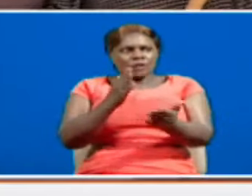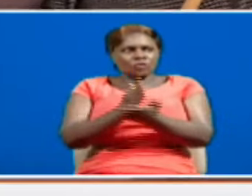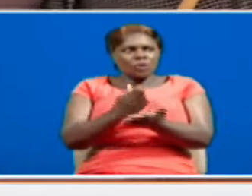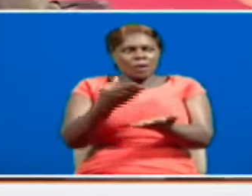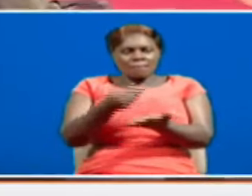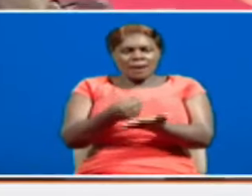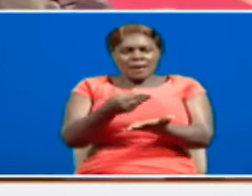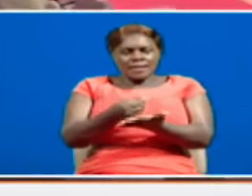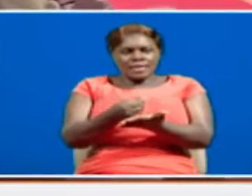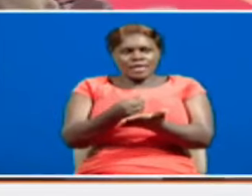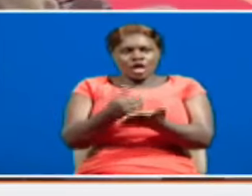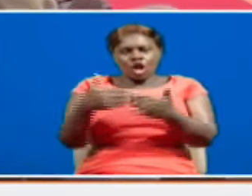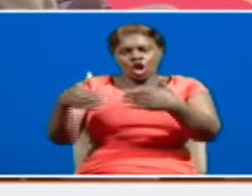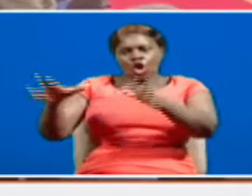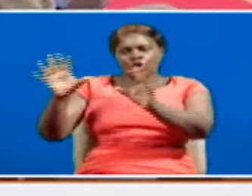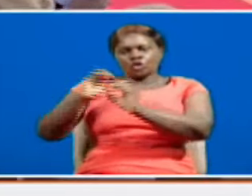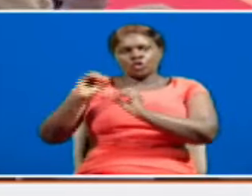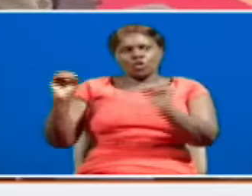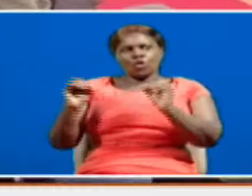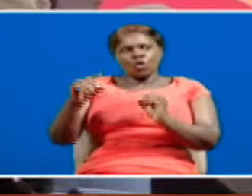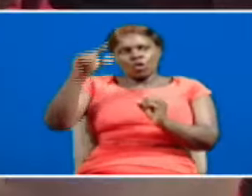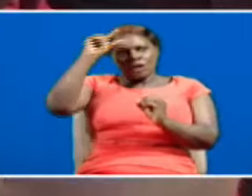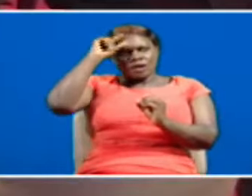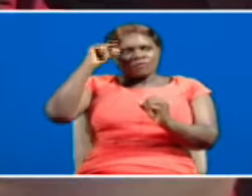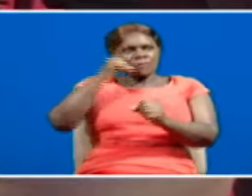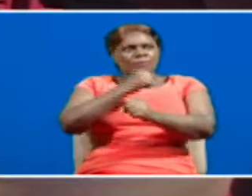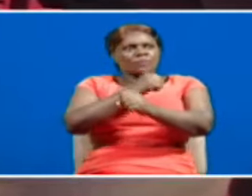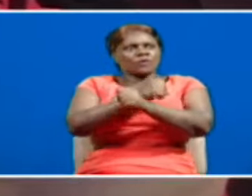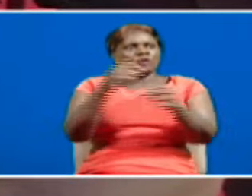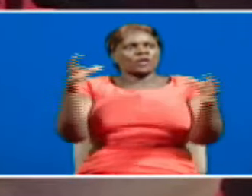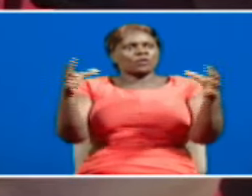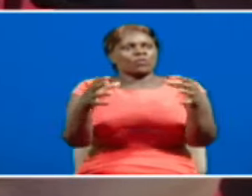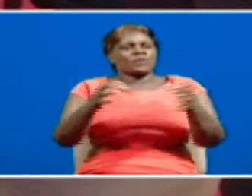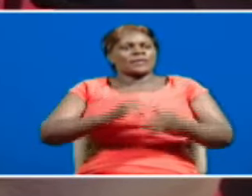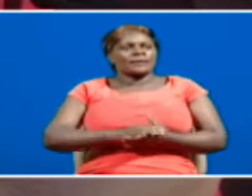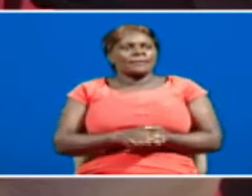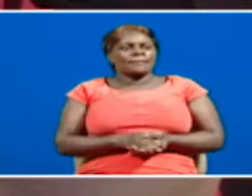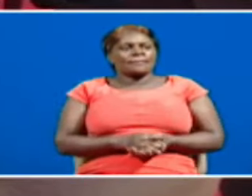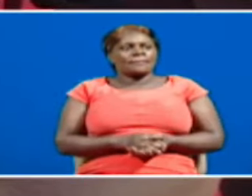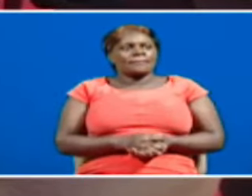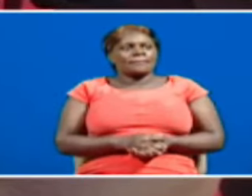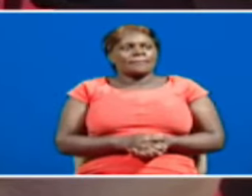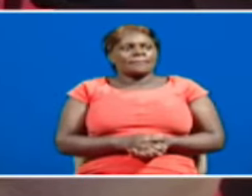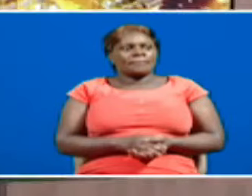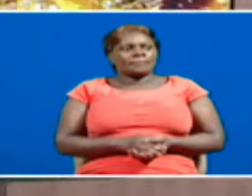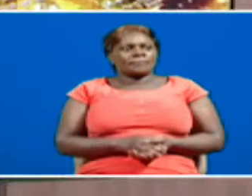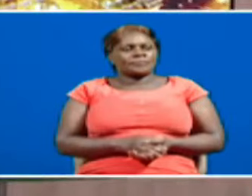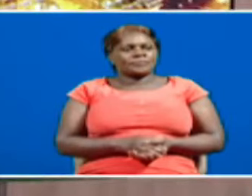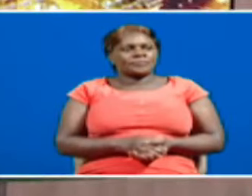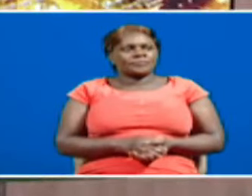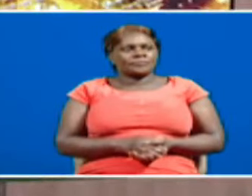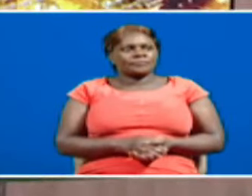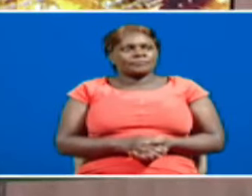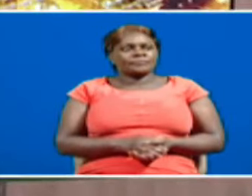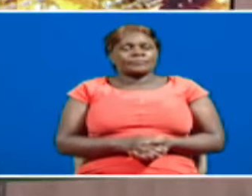pesa za umma zinapotea na serikali inalinda jamii kwa jumla. Na mtazamaji.